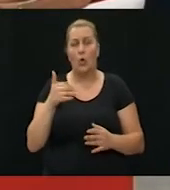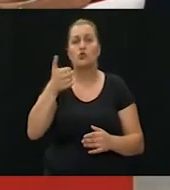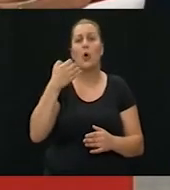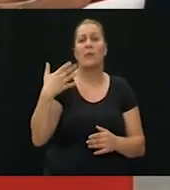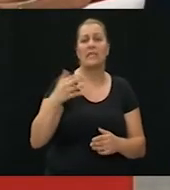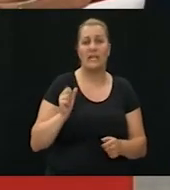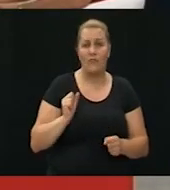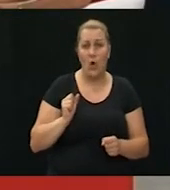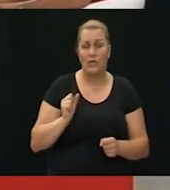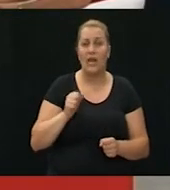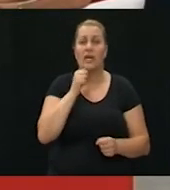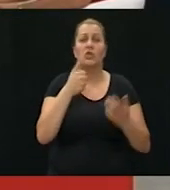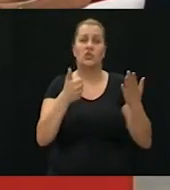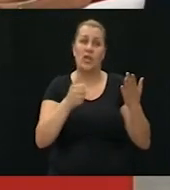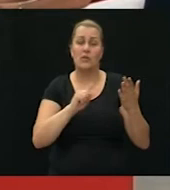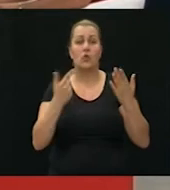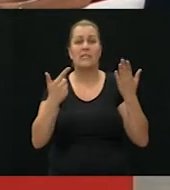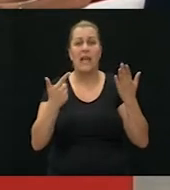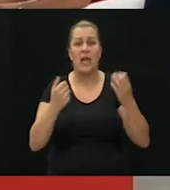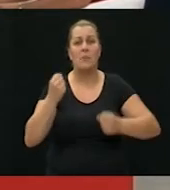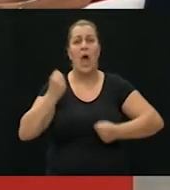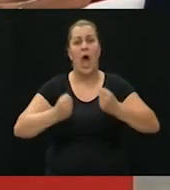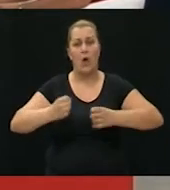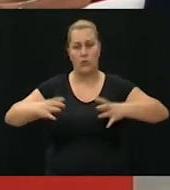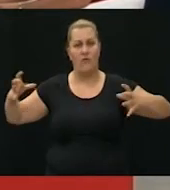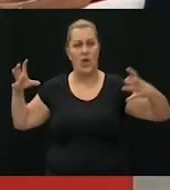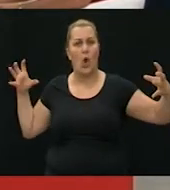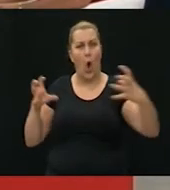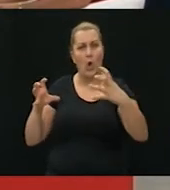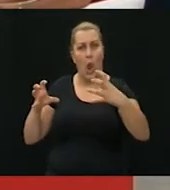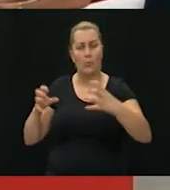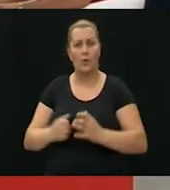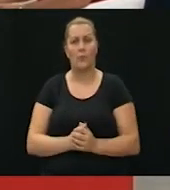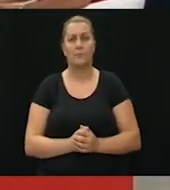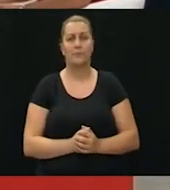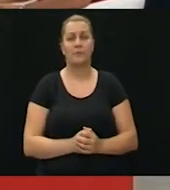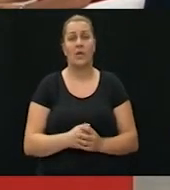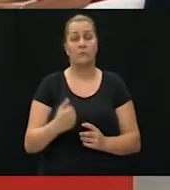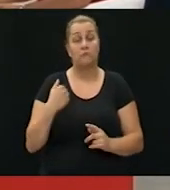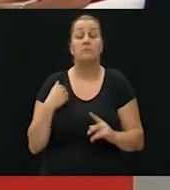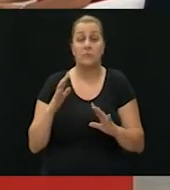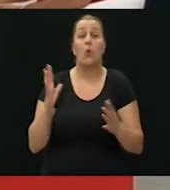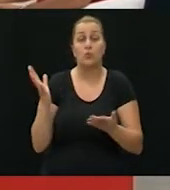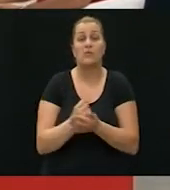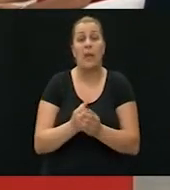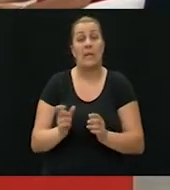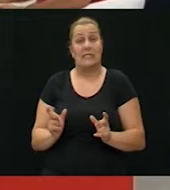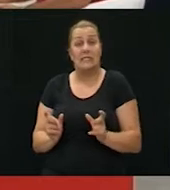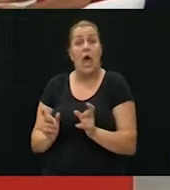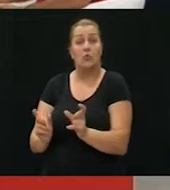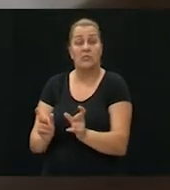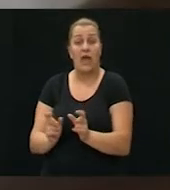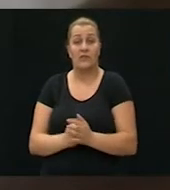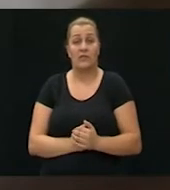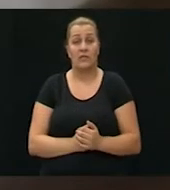150 vojnika i bilo je jedno 6-7 oklopnih borbenih vozila. Pa smo, koliko smo toliko uspjeli smo zadržati i zaustaviti